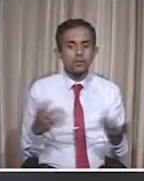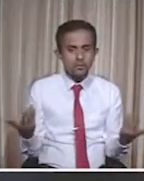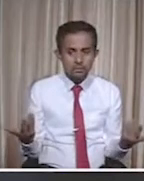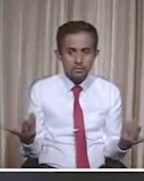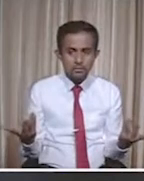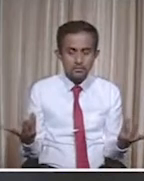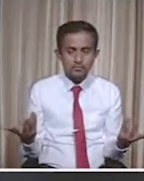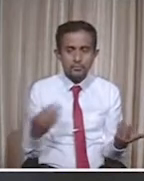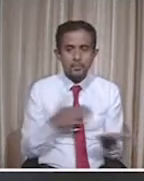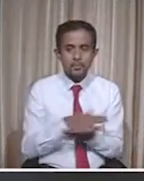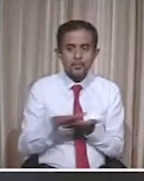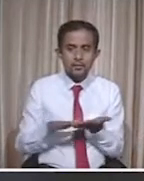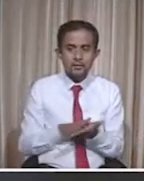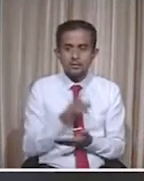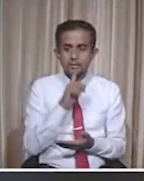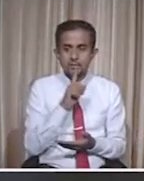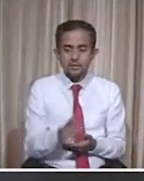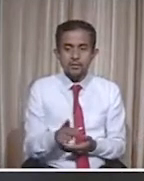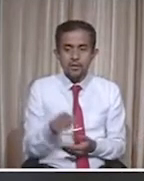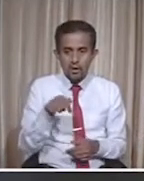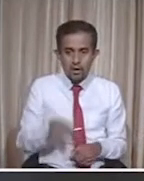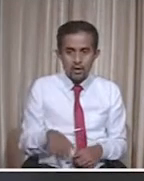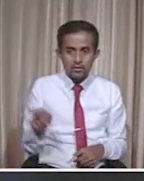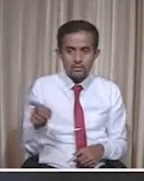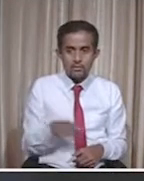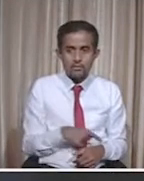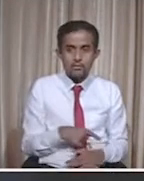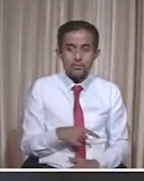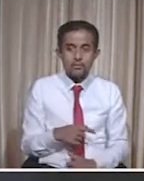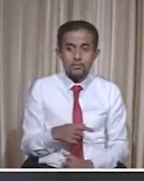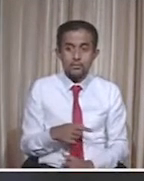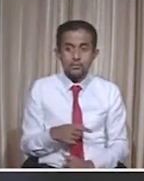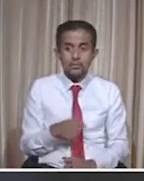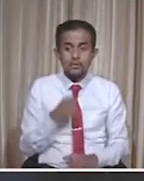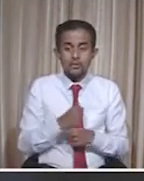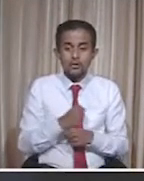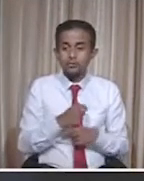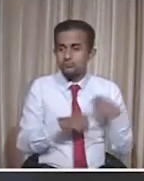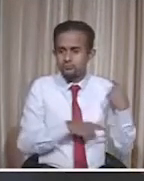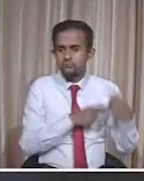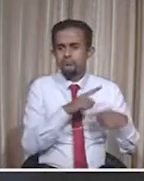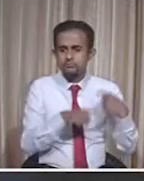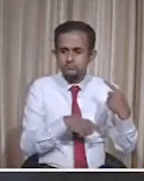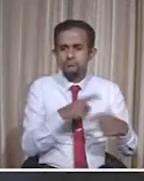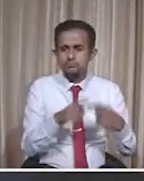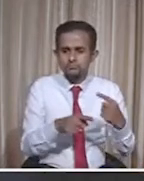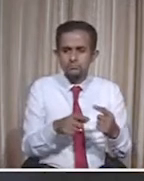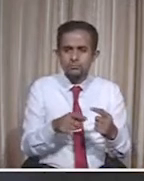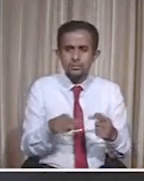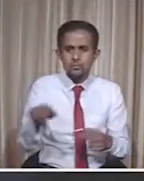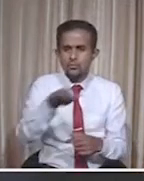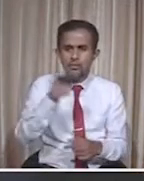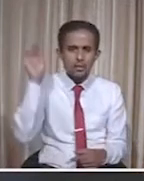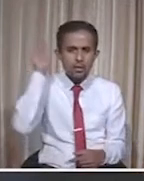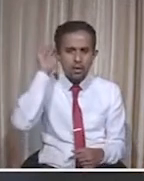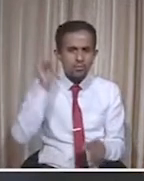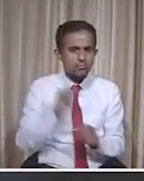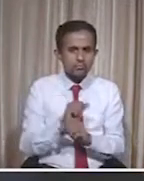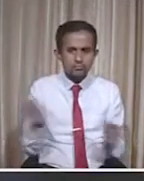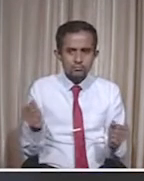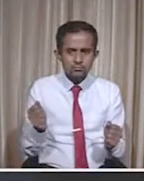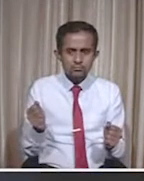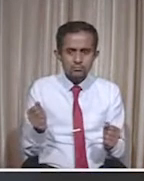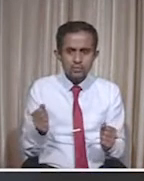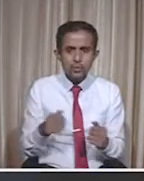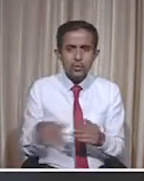නිසා අපි ඉතා පැහැදිලිව කියනවා අද දවසේදී ආණ්ඩුව දිගින් දිගටම මේ ජනමතයට ඇහුම්කන් දෙන්නේ නැතුව මේ